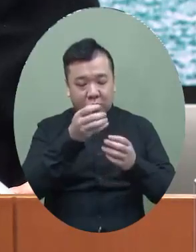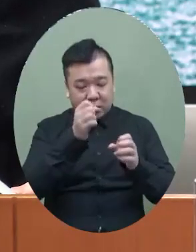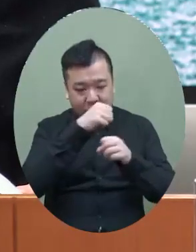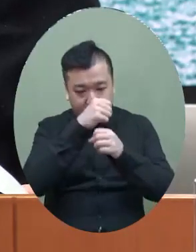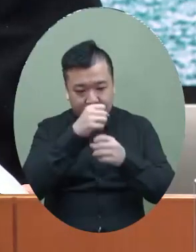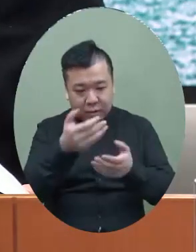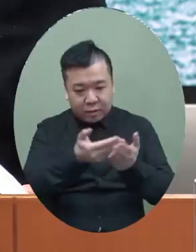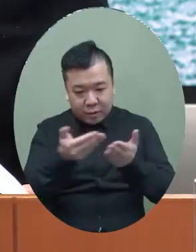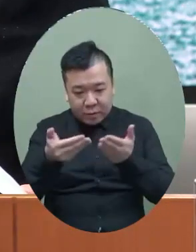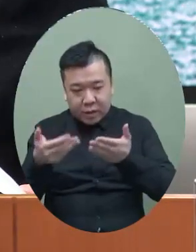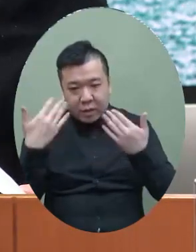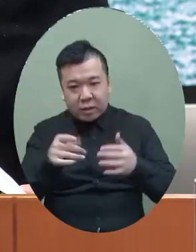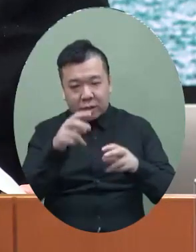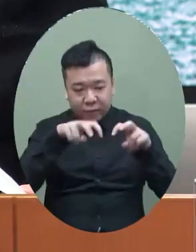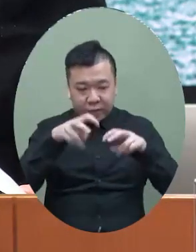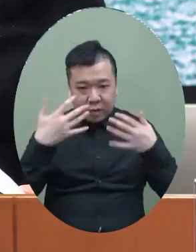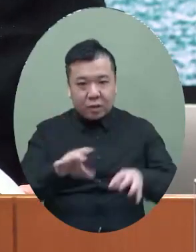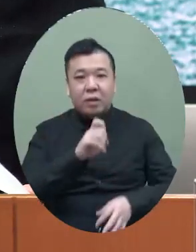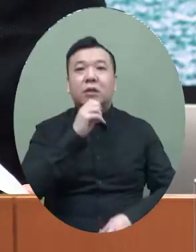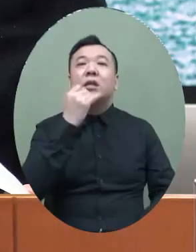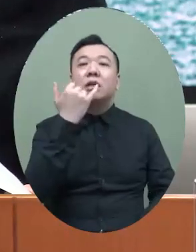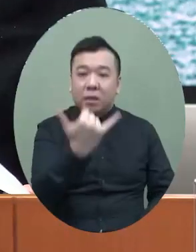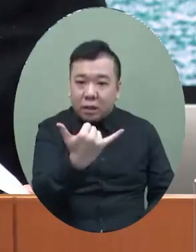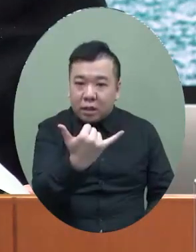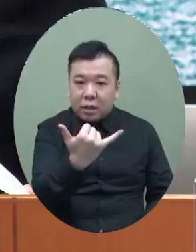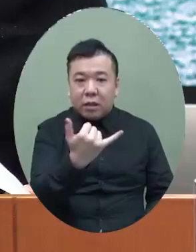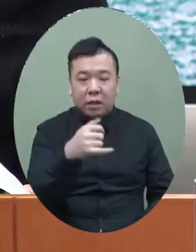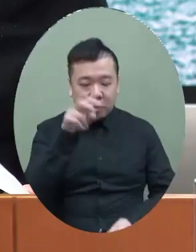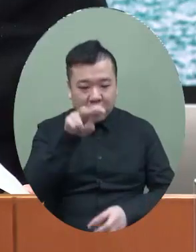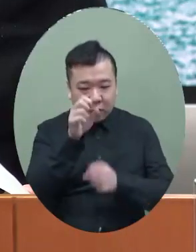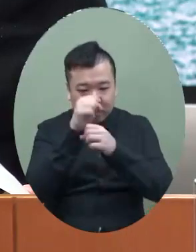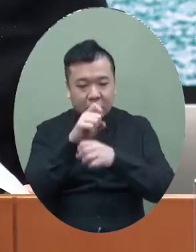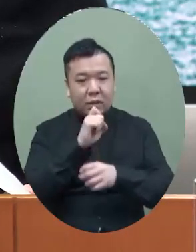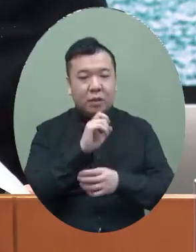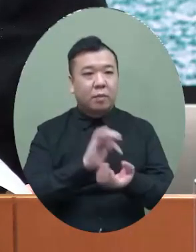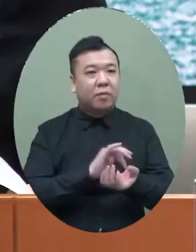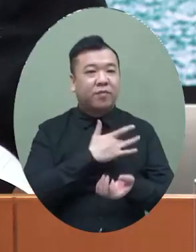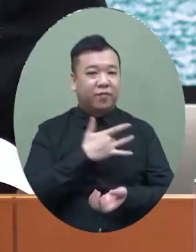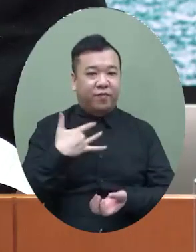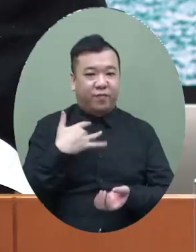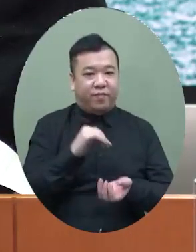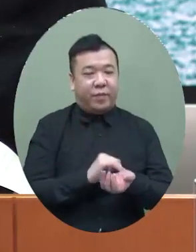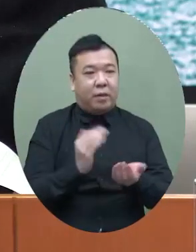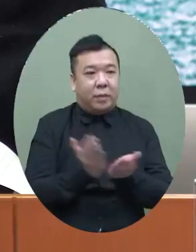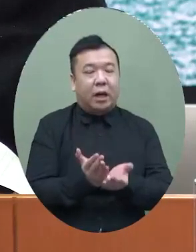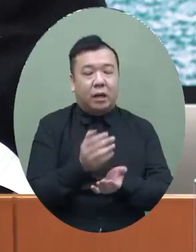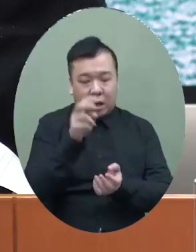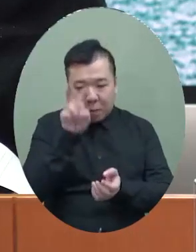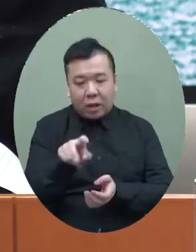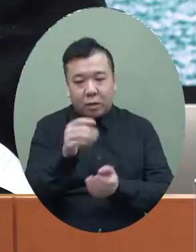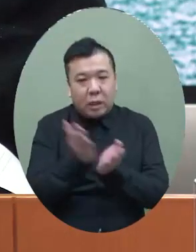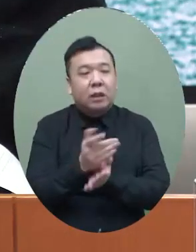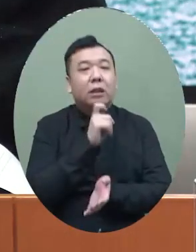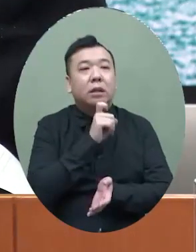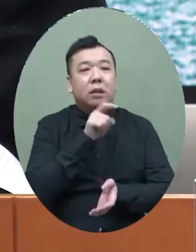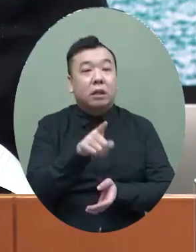樣本做咗分析啦。咁其中有六個咧就係檢驗到有2019冠狀病毒嘅。咁而呢六個